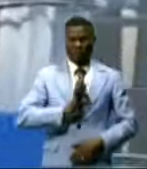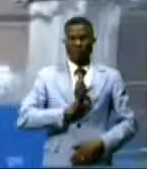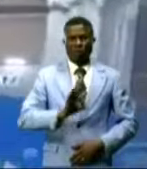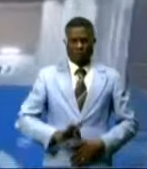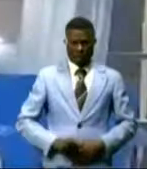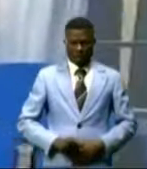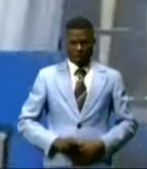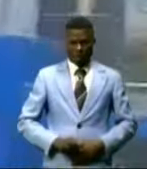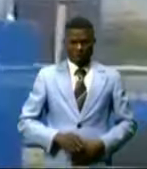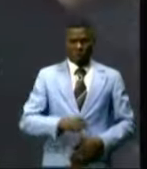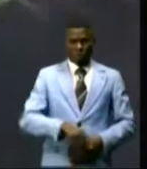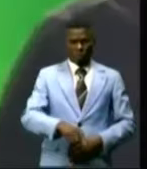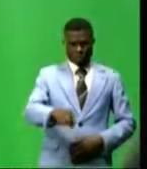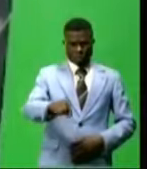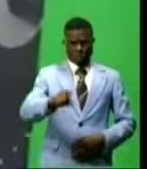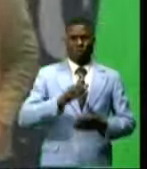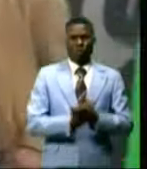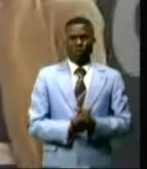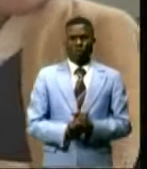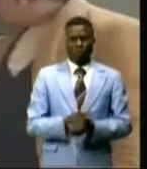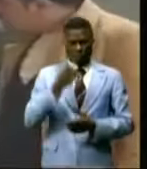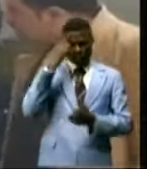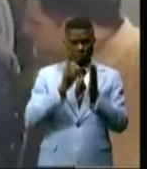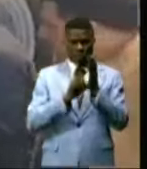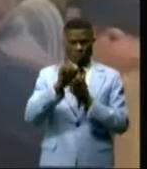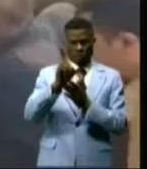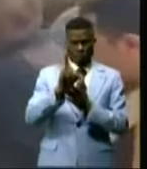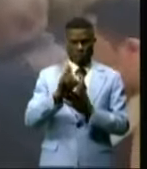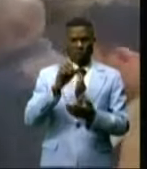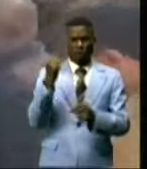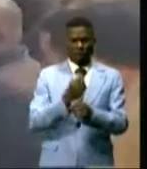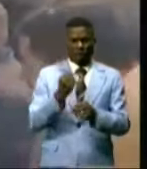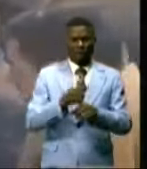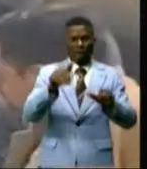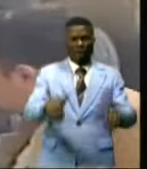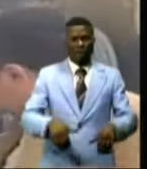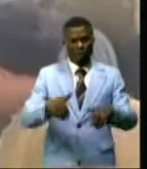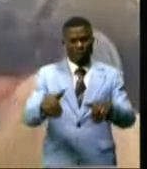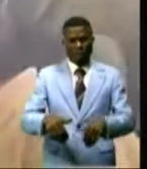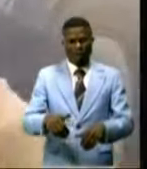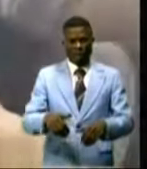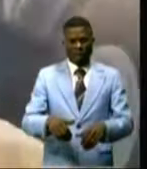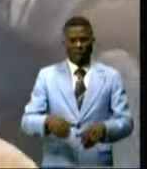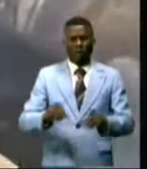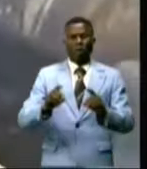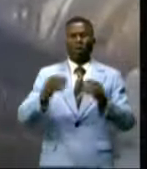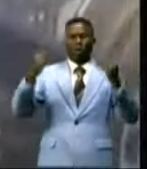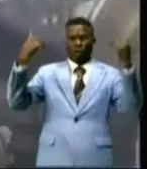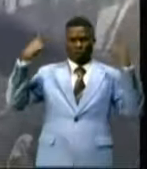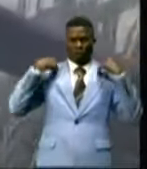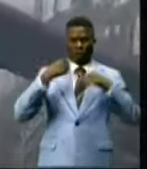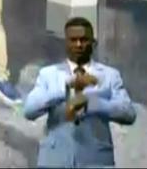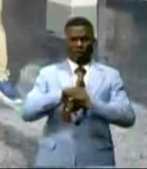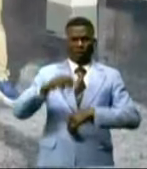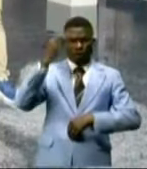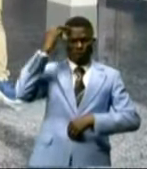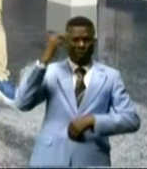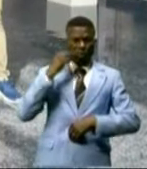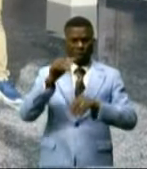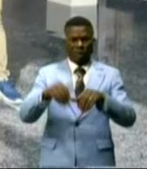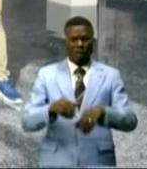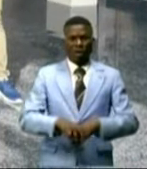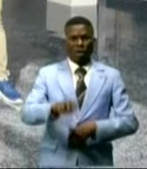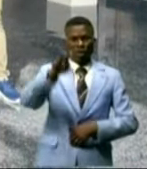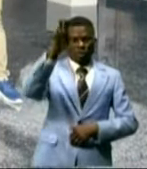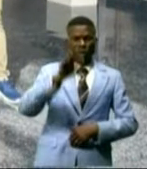Félix-Antoine Tshisekedi Tshilombo. Pour booster les secteurs agricoles, un délégué du ministère de l'Agriculture est allé en